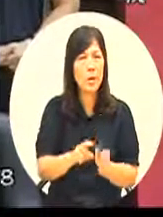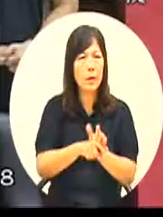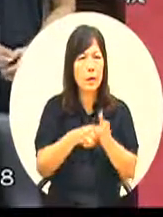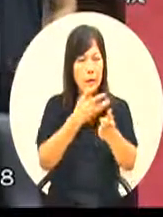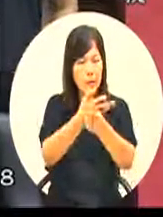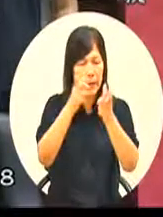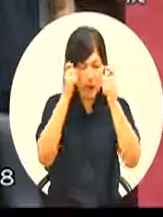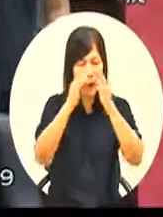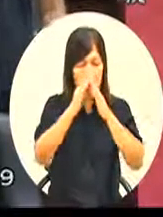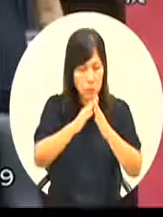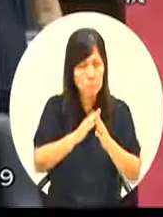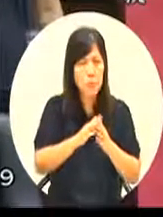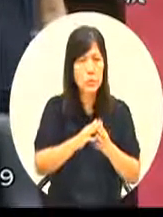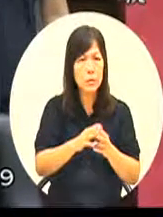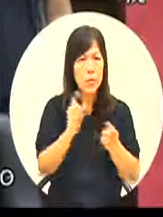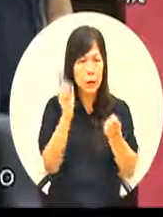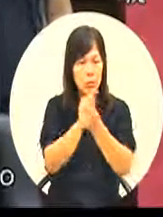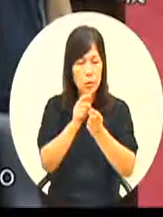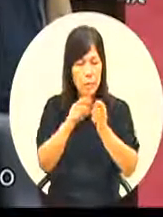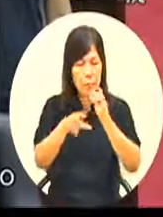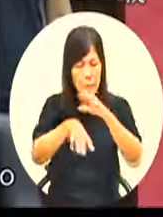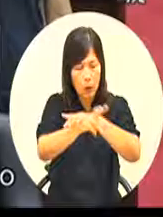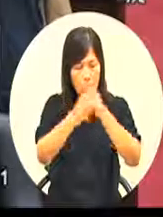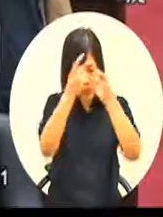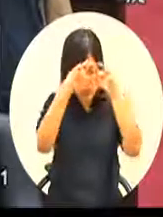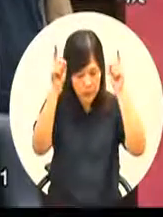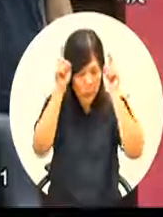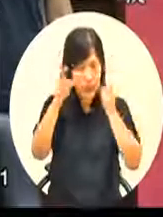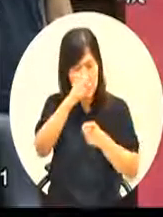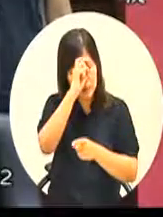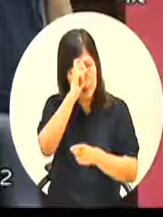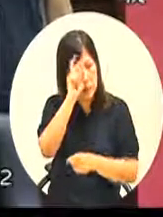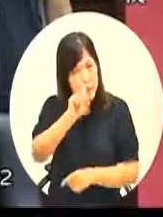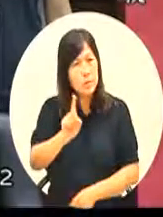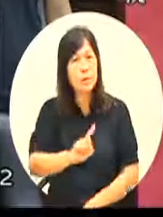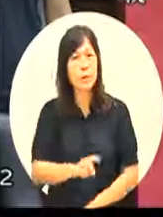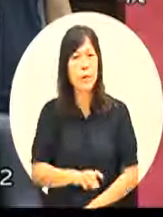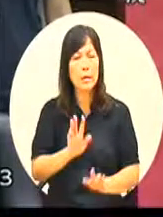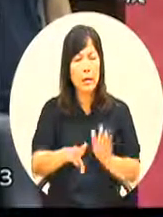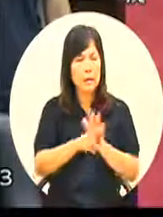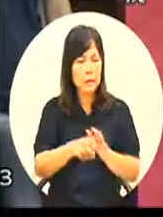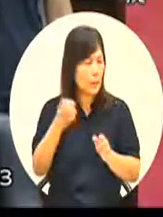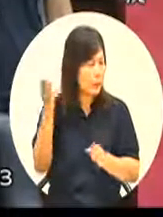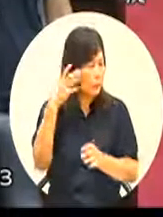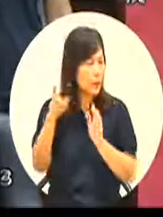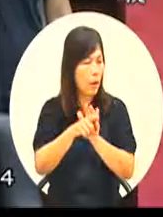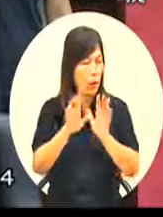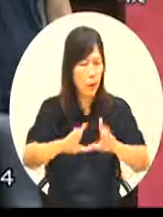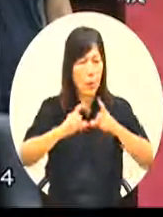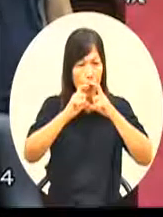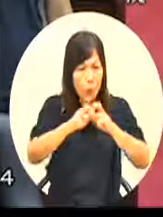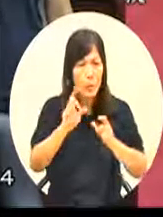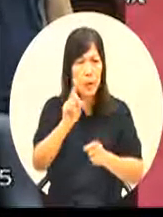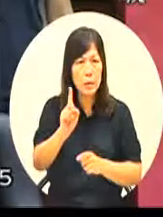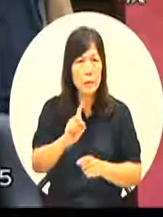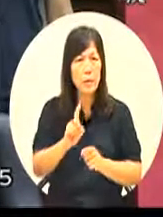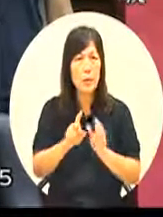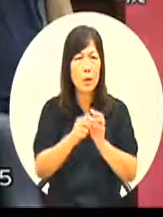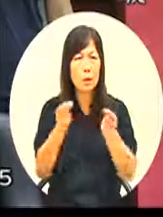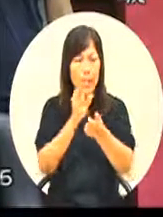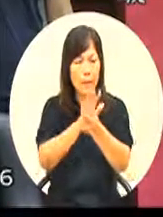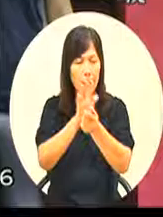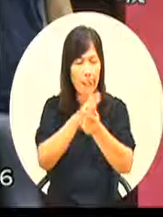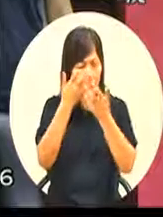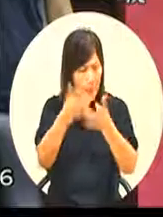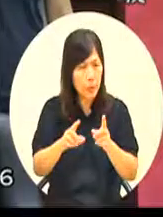高雄市，那以及对空大的期待，那以及我也听到校长今天在回答同仁的时候有回答说为了帮助